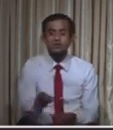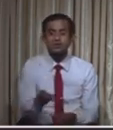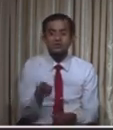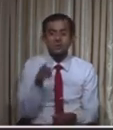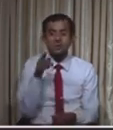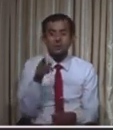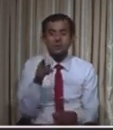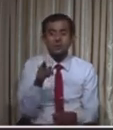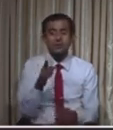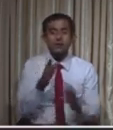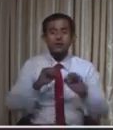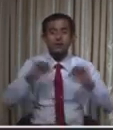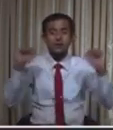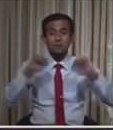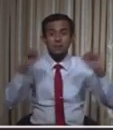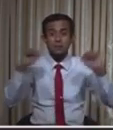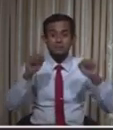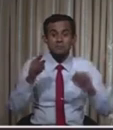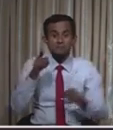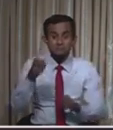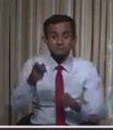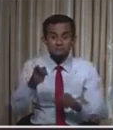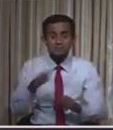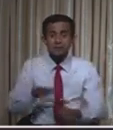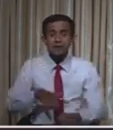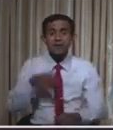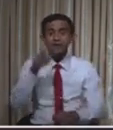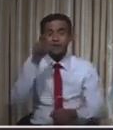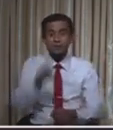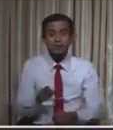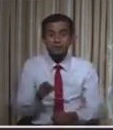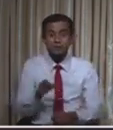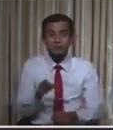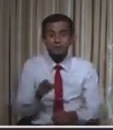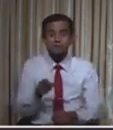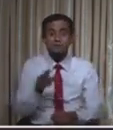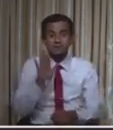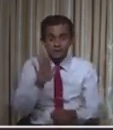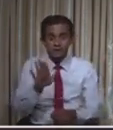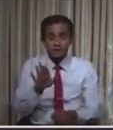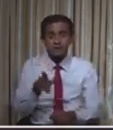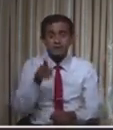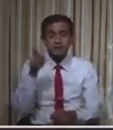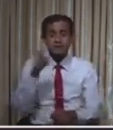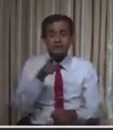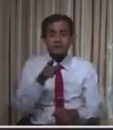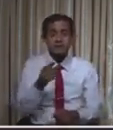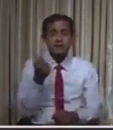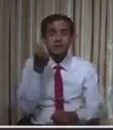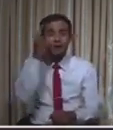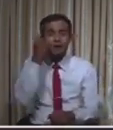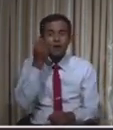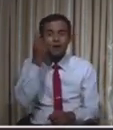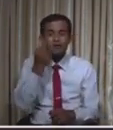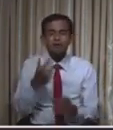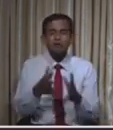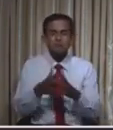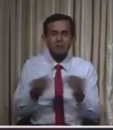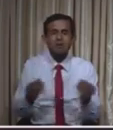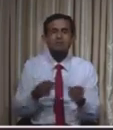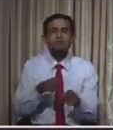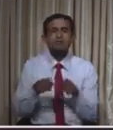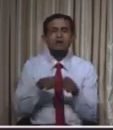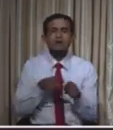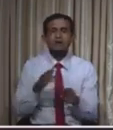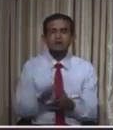ඒ පෙළපාලියේ ඒ මූලිකය කරගත්ත පුද්ගලයාගෙන් ඒ සංකල්පය කෙලෙසෙන තත්වයකට තමයි